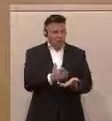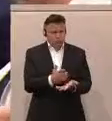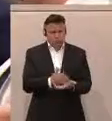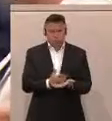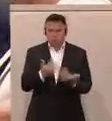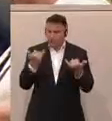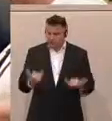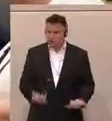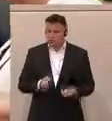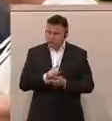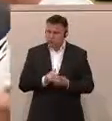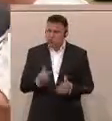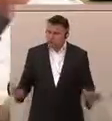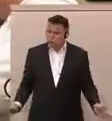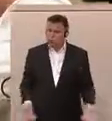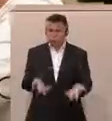die Zeit drängt.